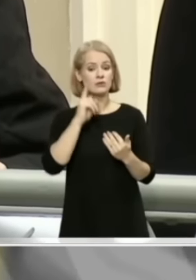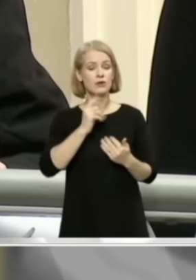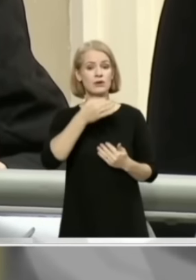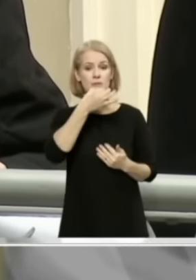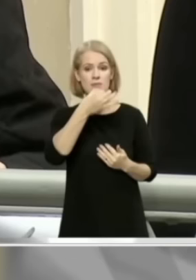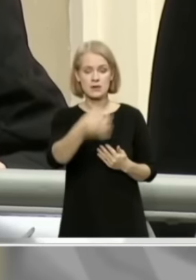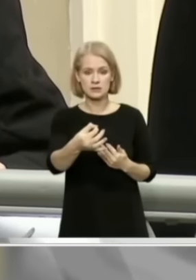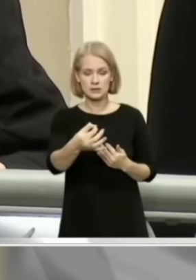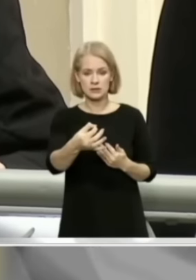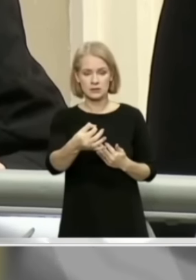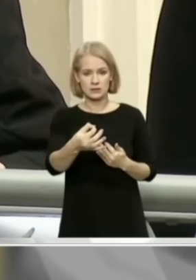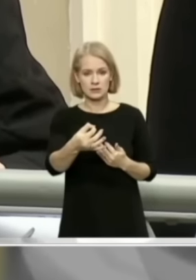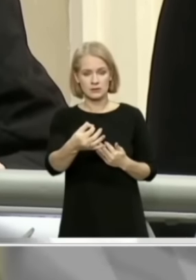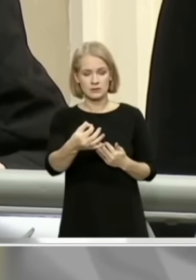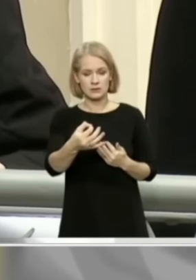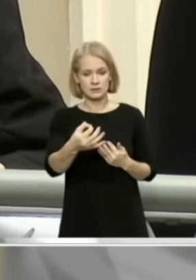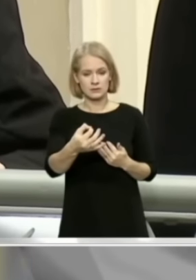žiaurią